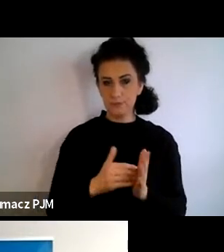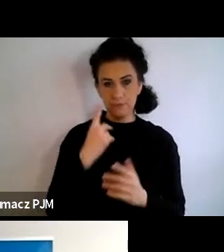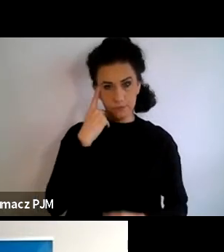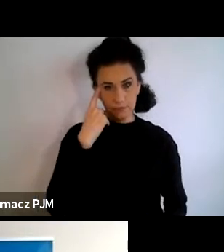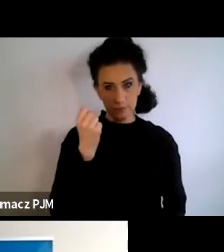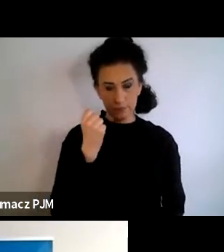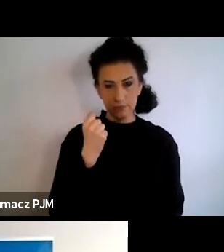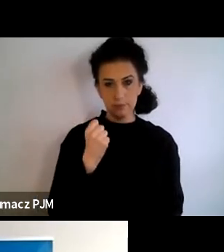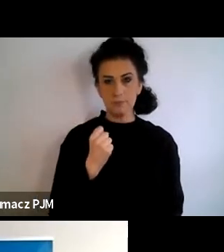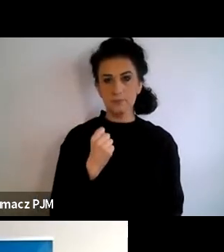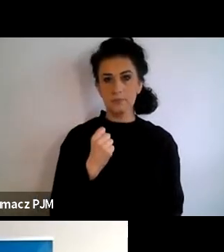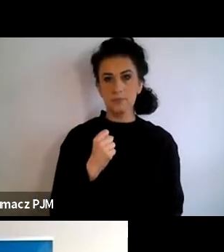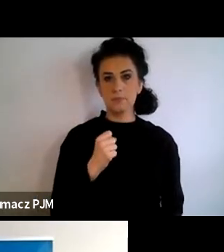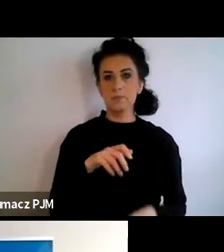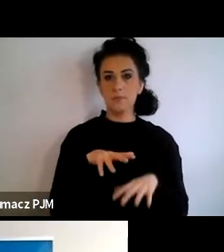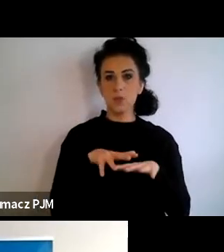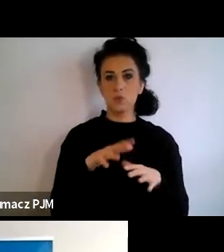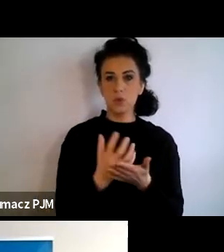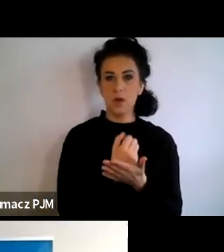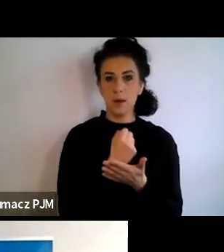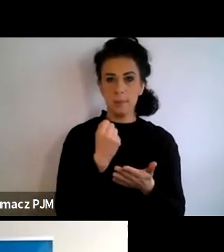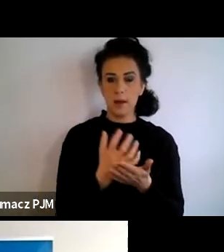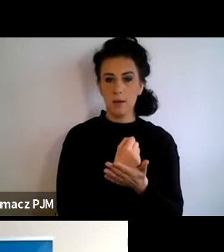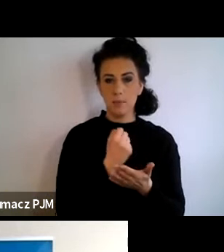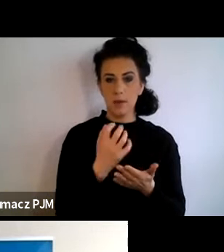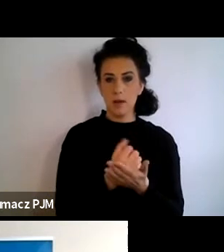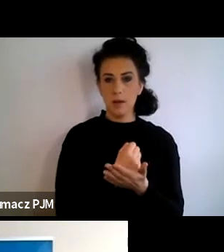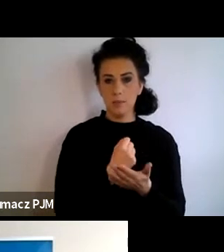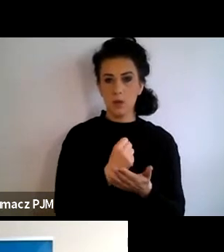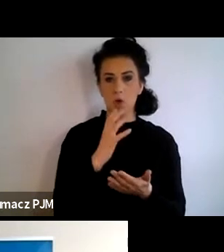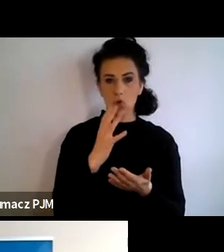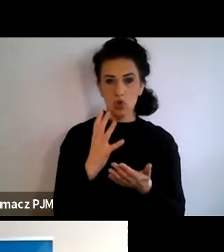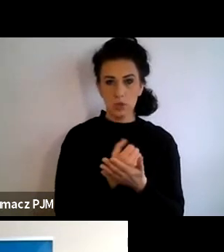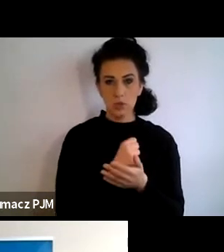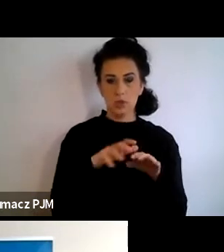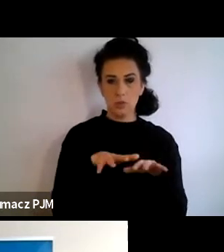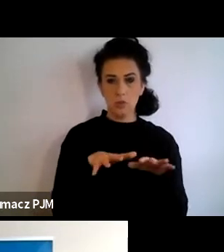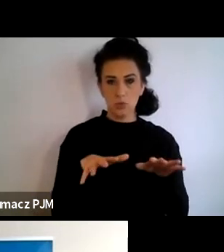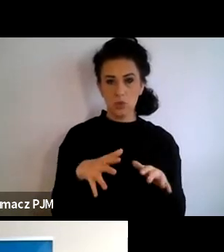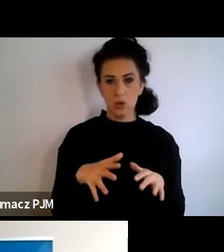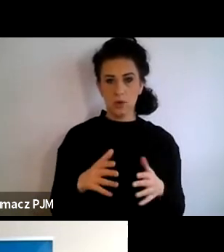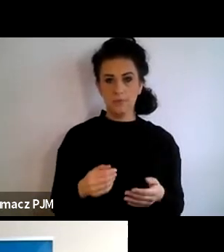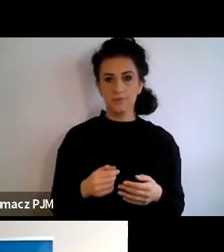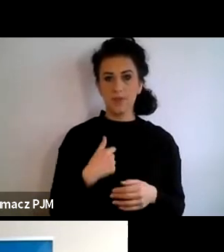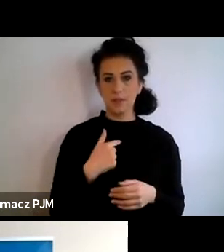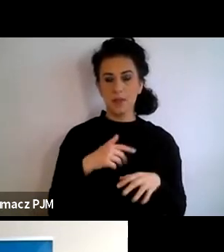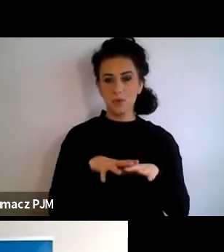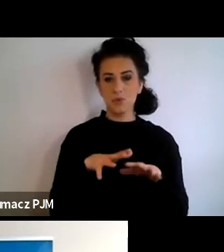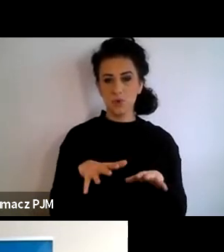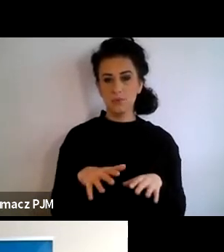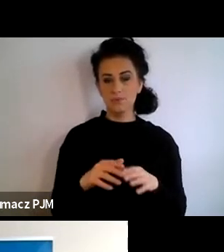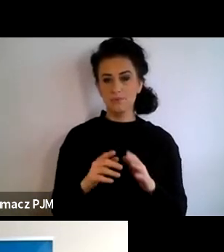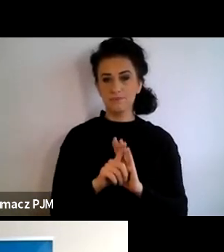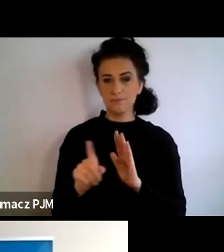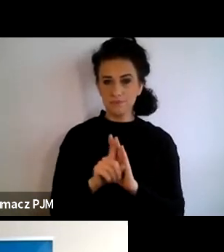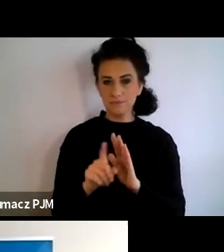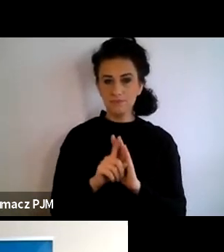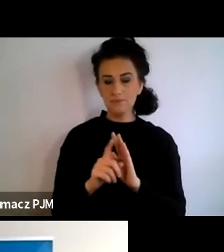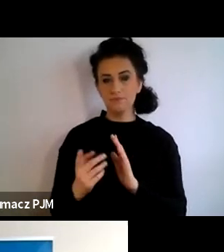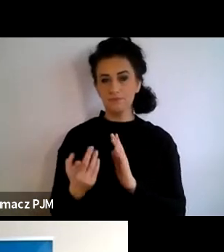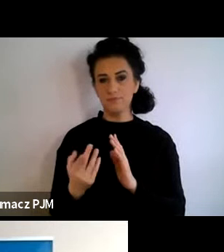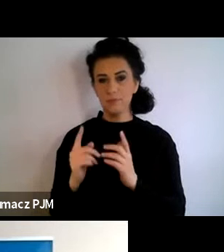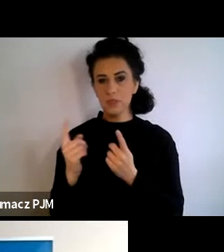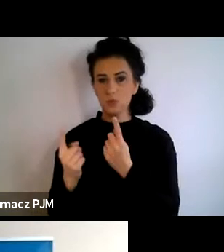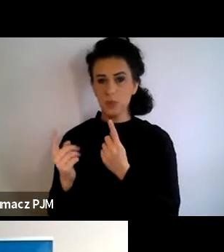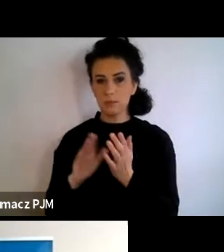bardzo zasobożerny. I jeżeli, bo często spotykam się z takimi sytuacjami, kiedy osoby po drugiej stronie